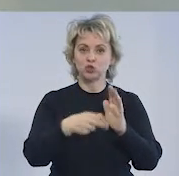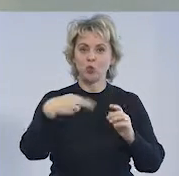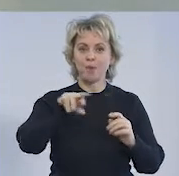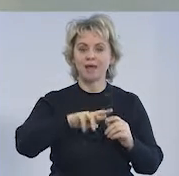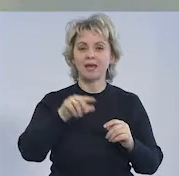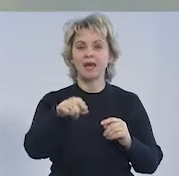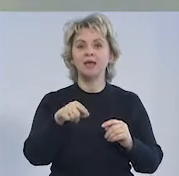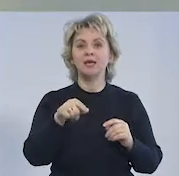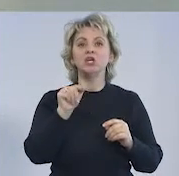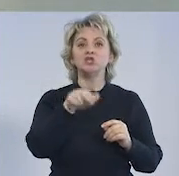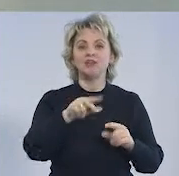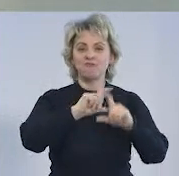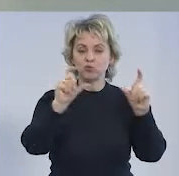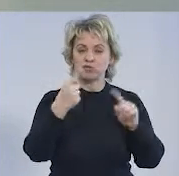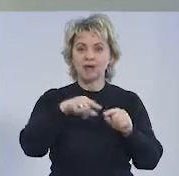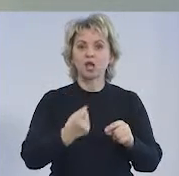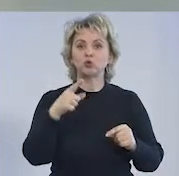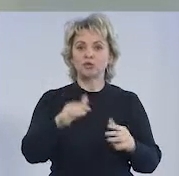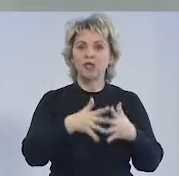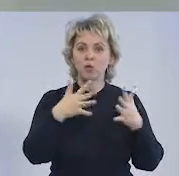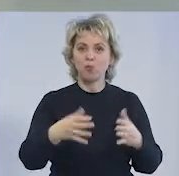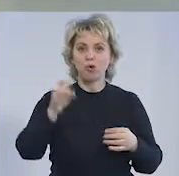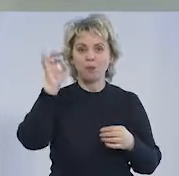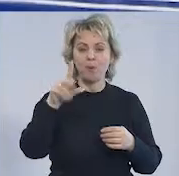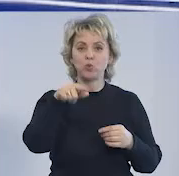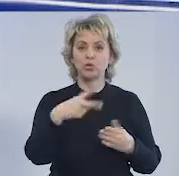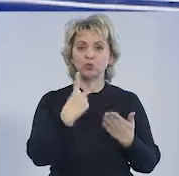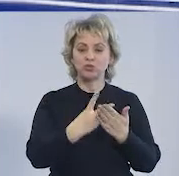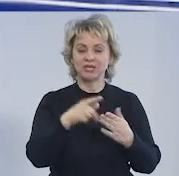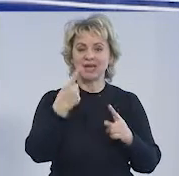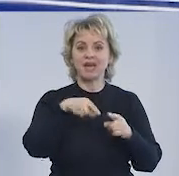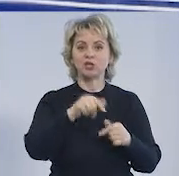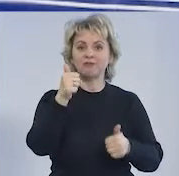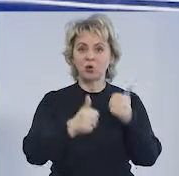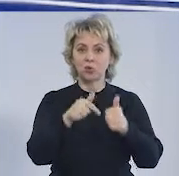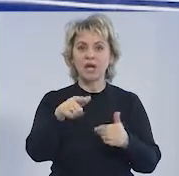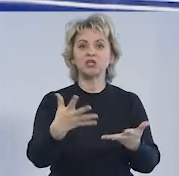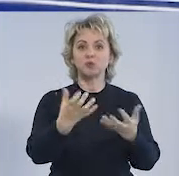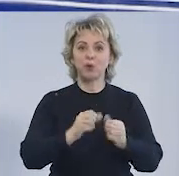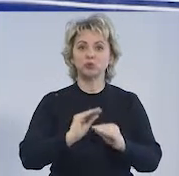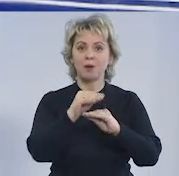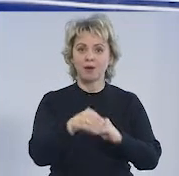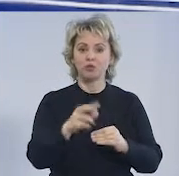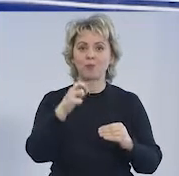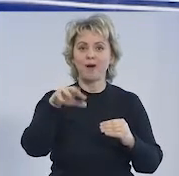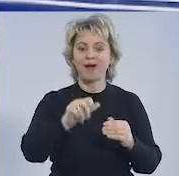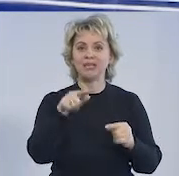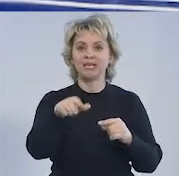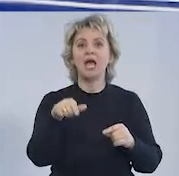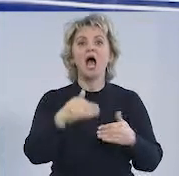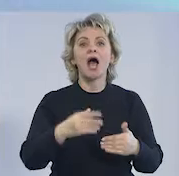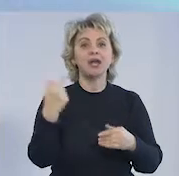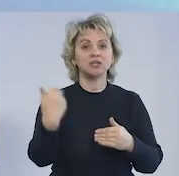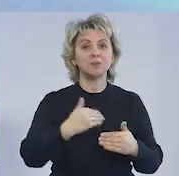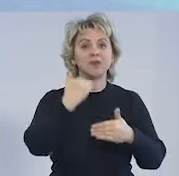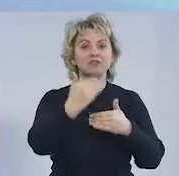мая те вузы, которые окажутся наиболее популярны с точки зрения этого конкурса, они получат дополнительные баллы к своему рейтингу? Они продвинутся. Рейтингу.